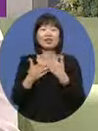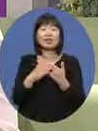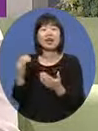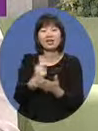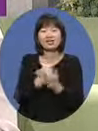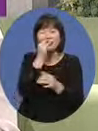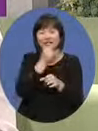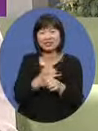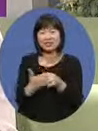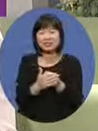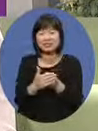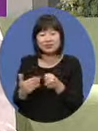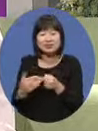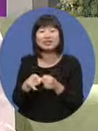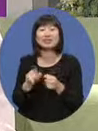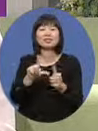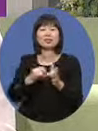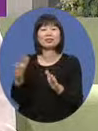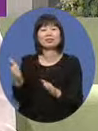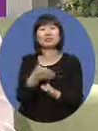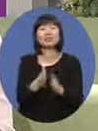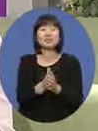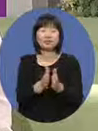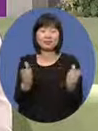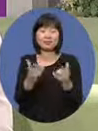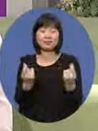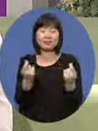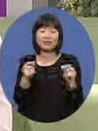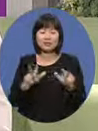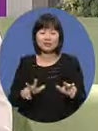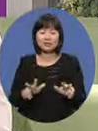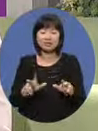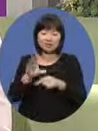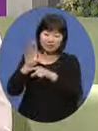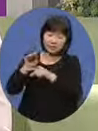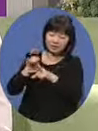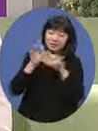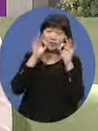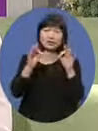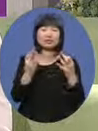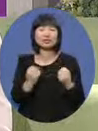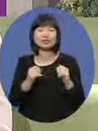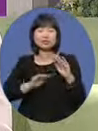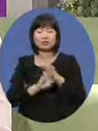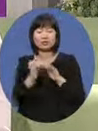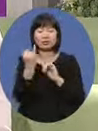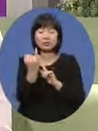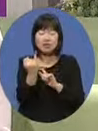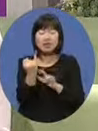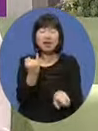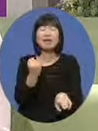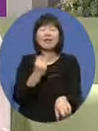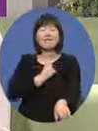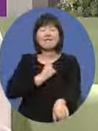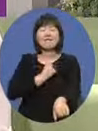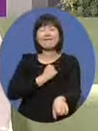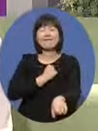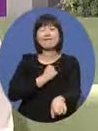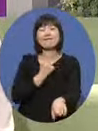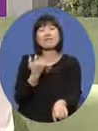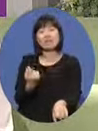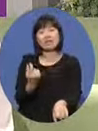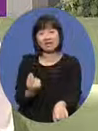있기 때문에 그때부터 이제 시작이 되는 것 같아요. 그러니까 아마 지금 아마 이 방송 보시는 많은 주부들이 답답하다